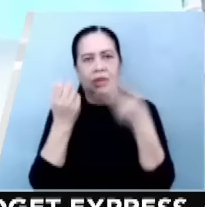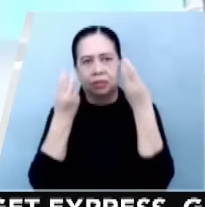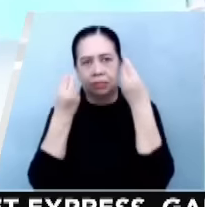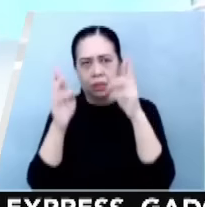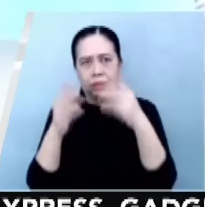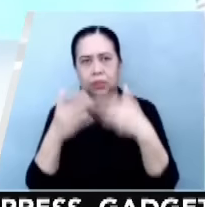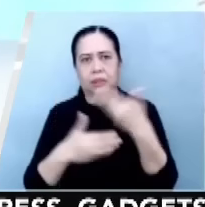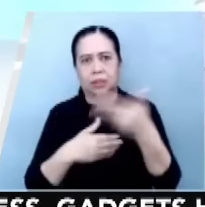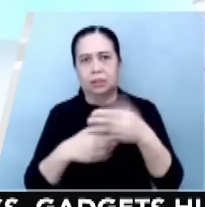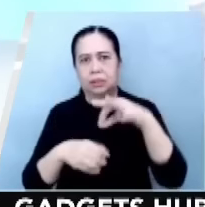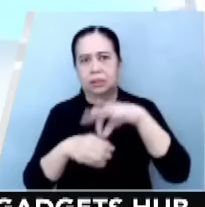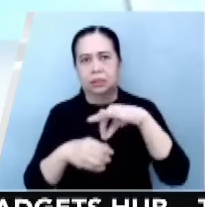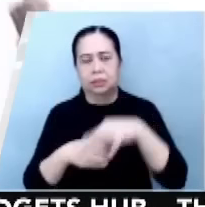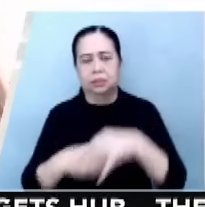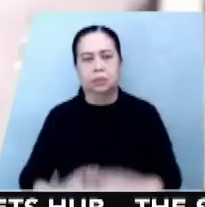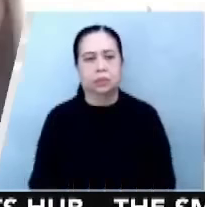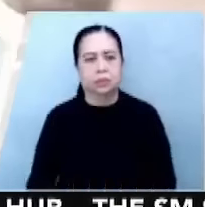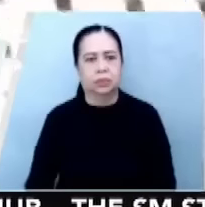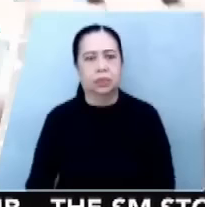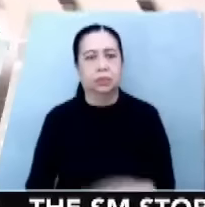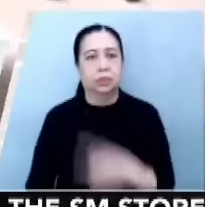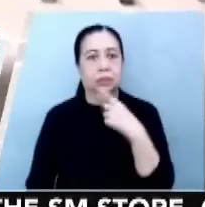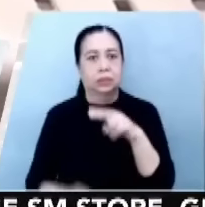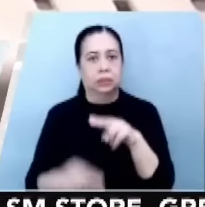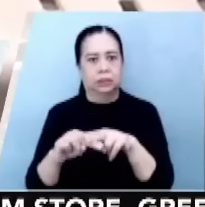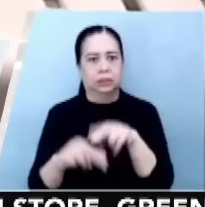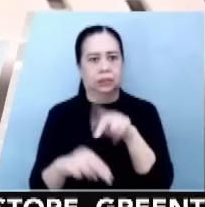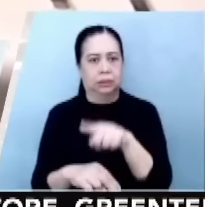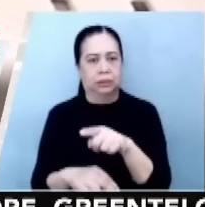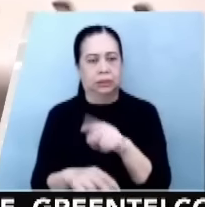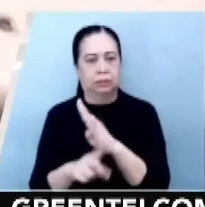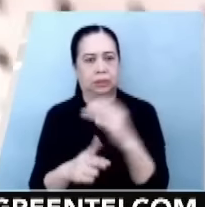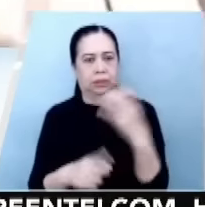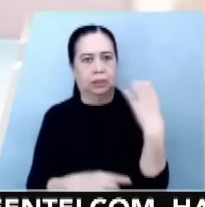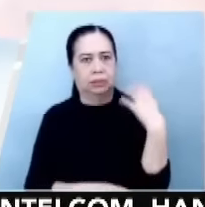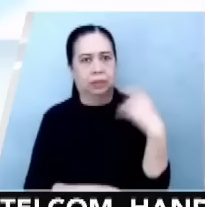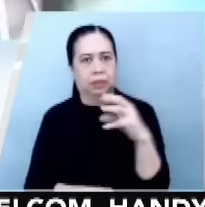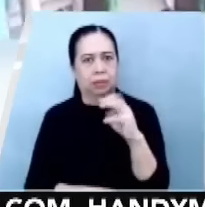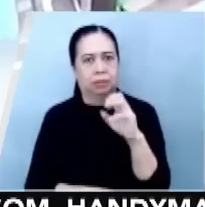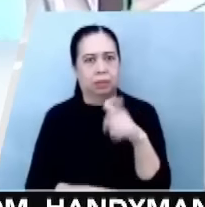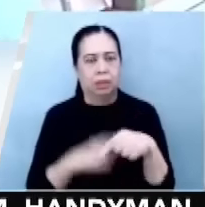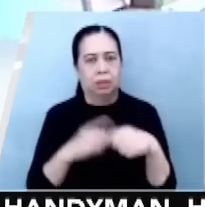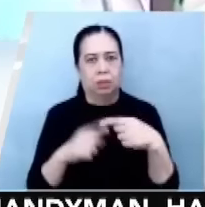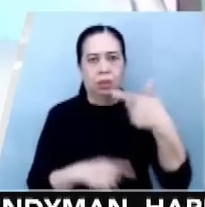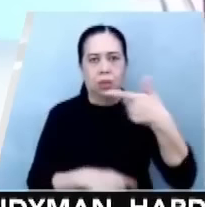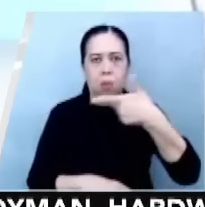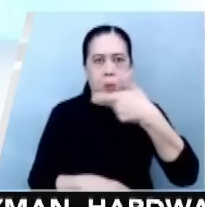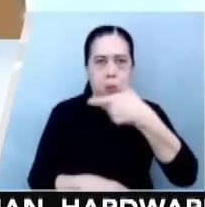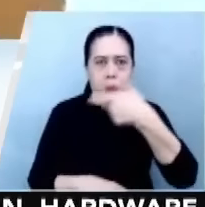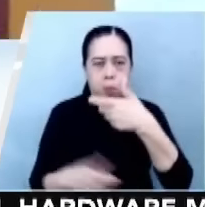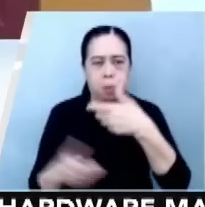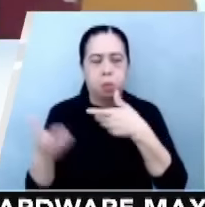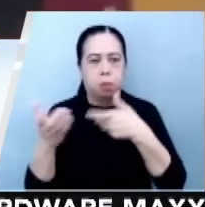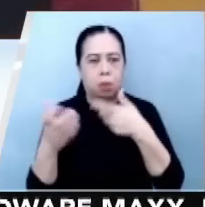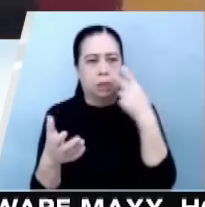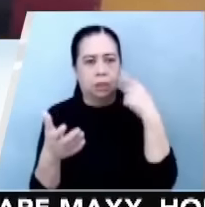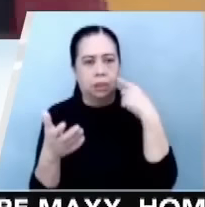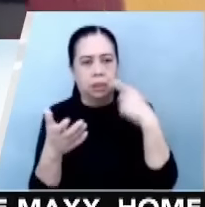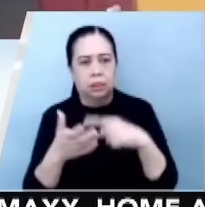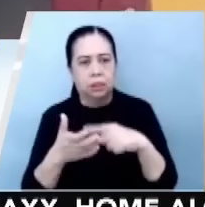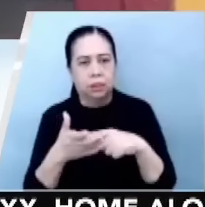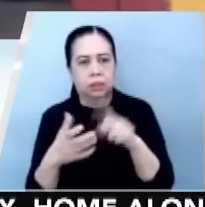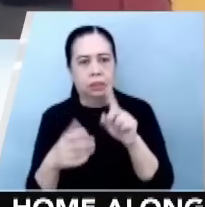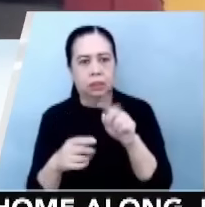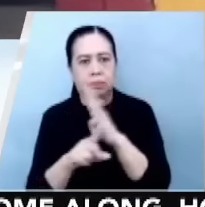halalan. Nakaupo daw sa silya na ito si Kapitan Mel Lumbang ng pagbabarilin ng gunman. Makikita pa rito sa kanilang barangay